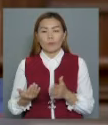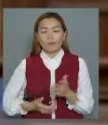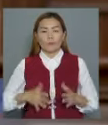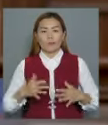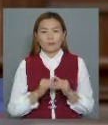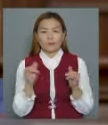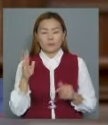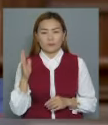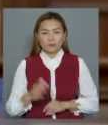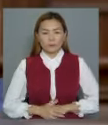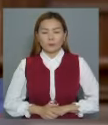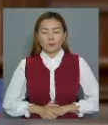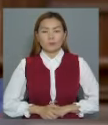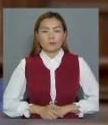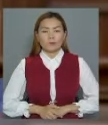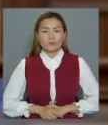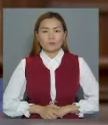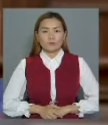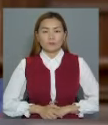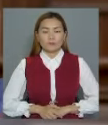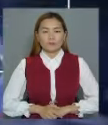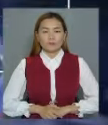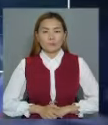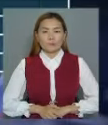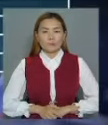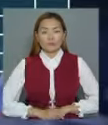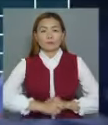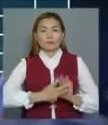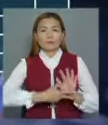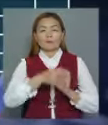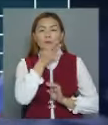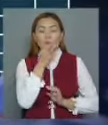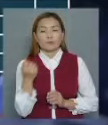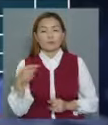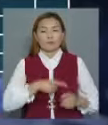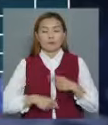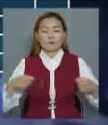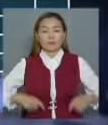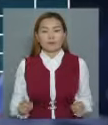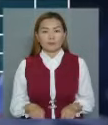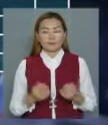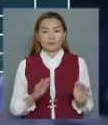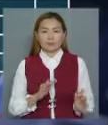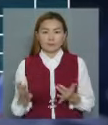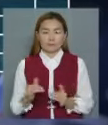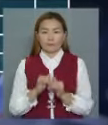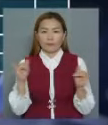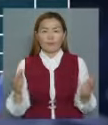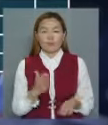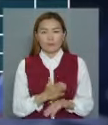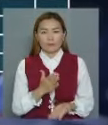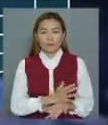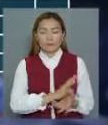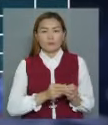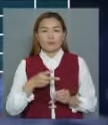тренингтер өткізіліп, презентация көрсету үнемі жүргізіледі. Кәмелетке толмағандар арасында құқық бұзушылық фактісінің саны да көңіл